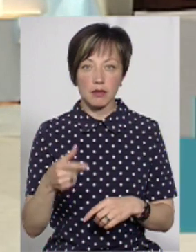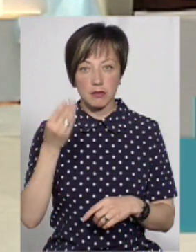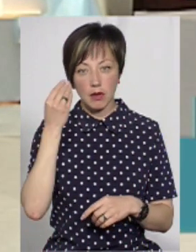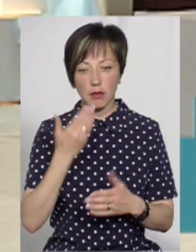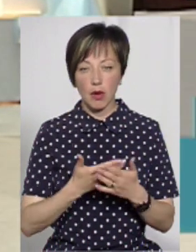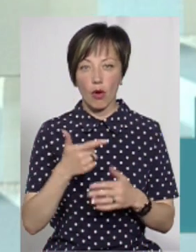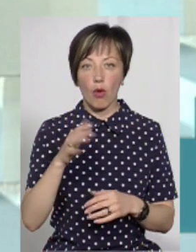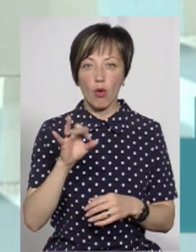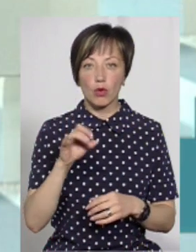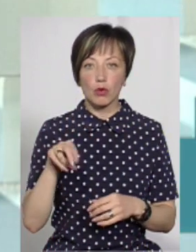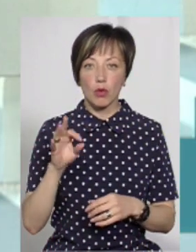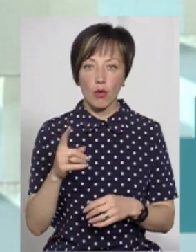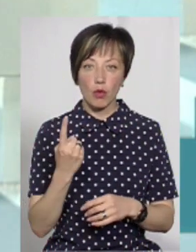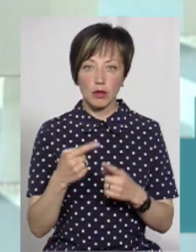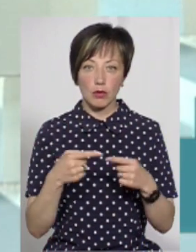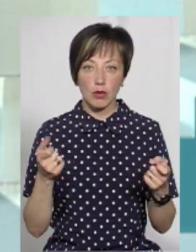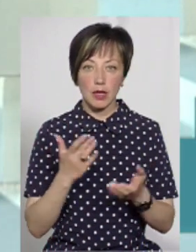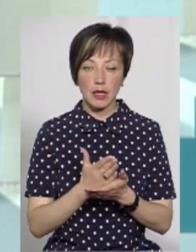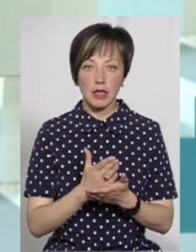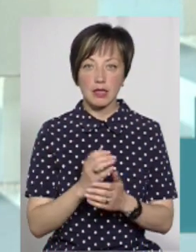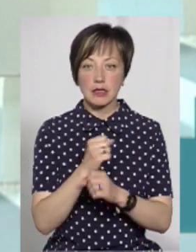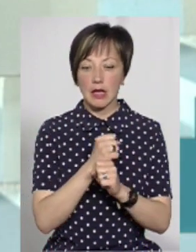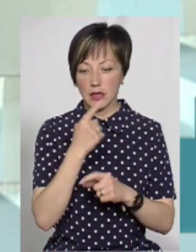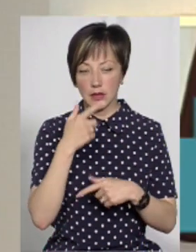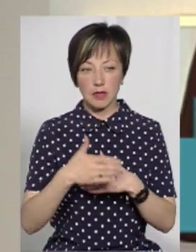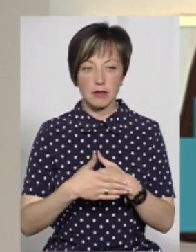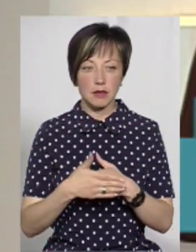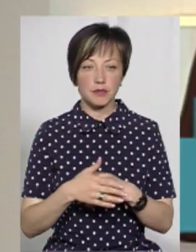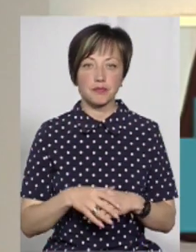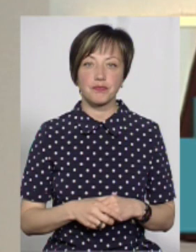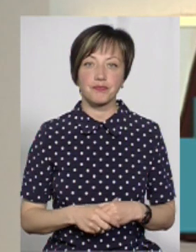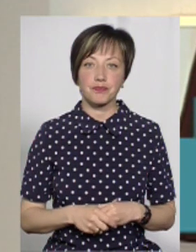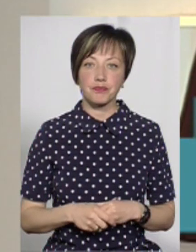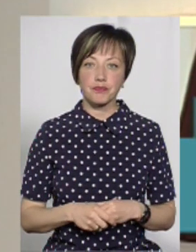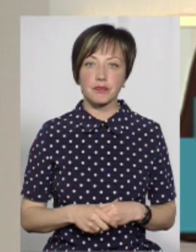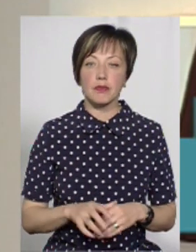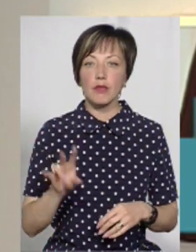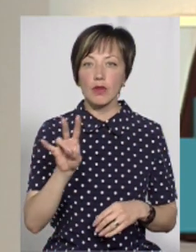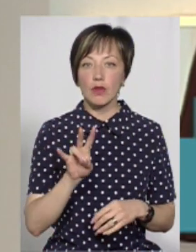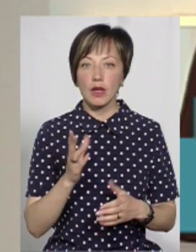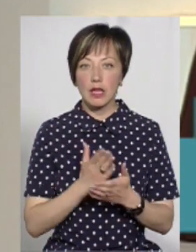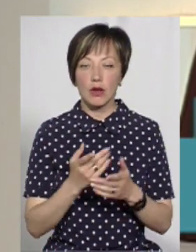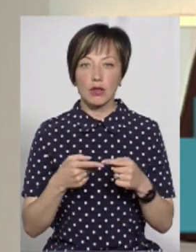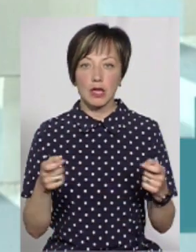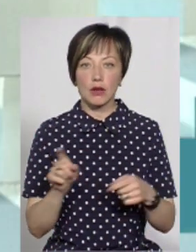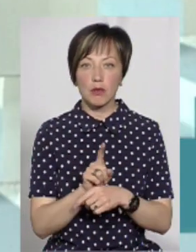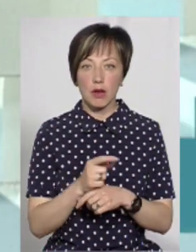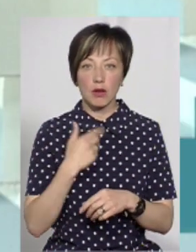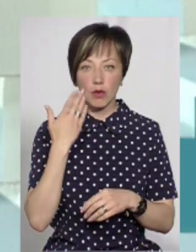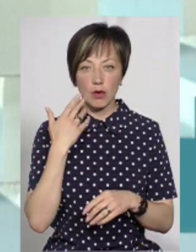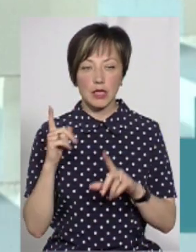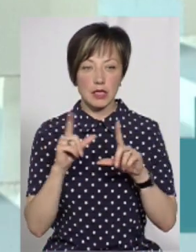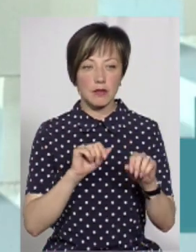в Грудку там один, здається, готель є, але там Сатані недалеко. Там в Новій Ушиці є готель нормальний, ми коли